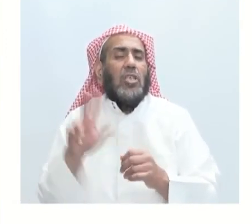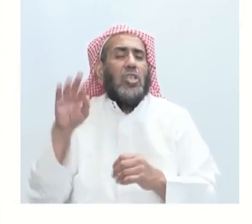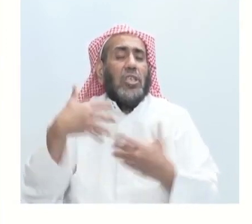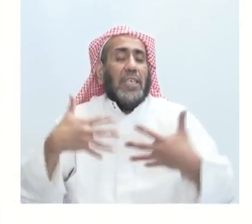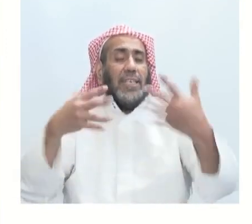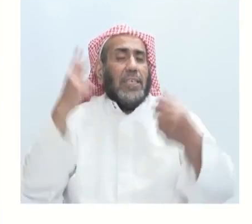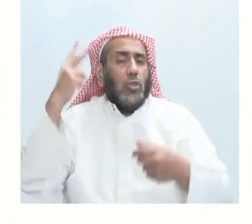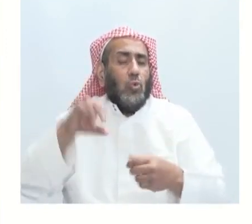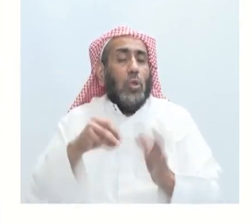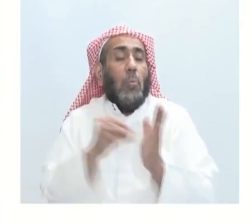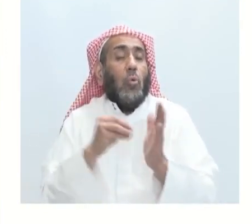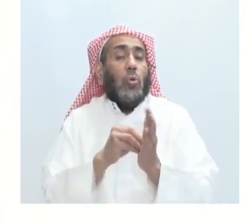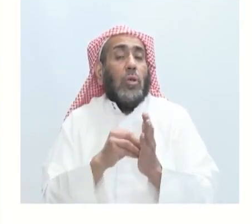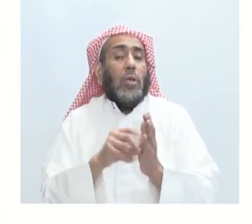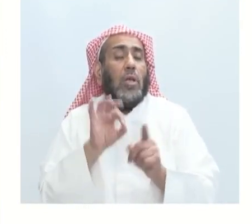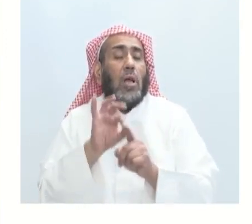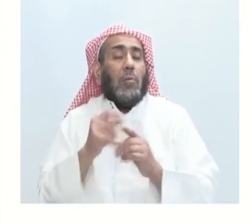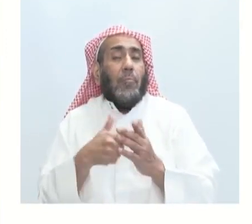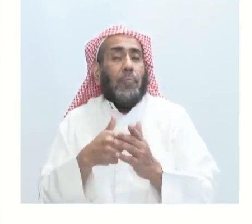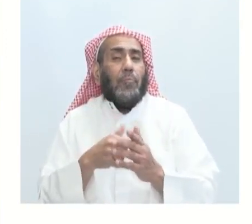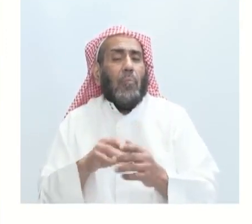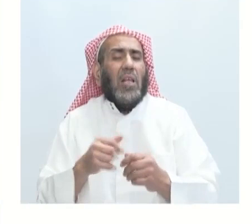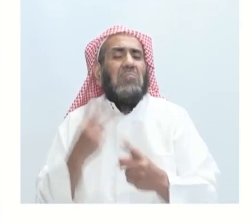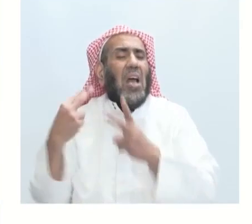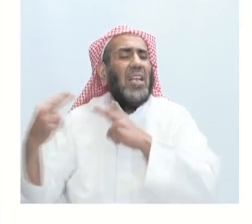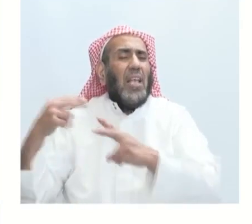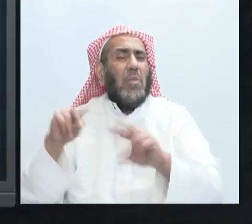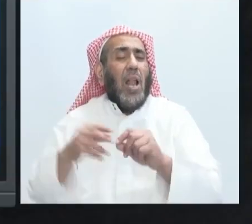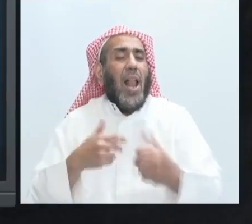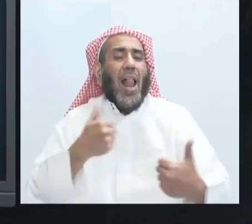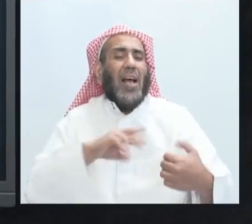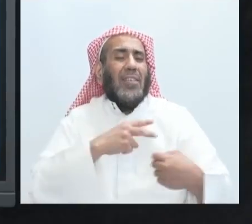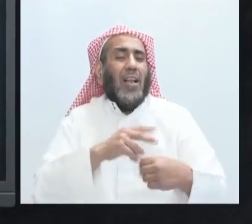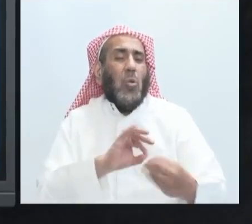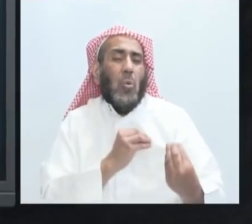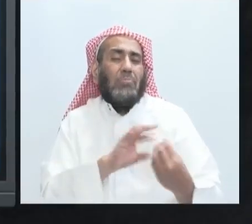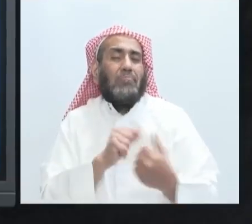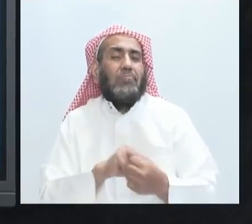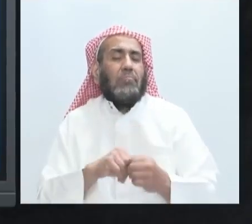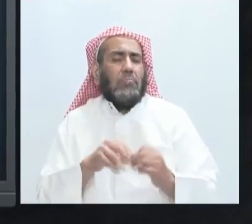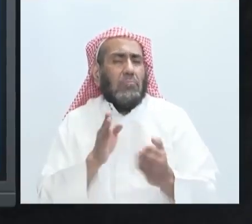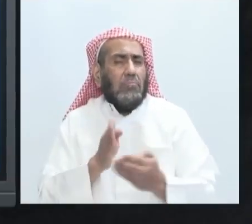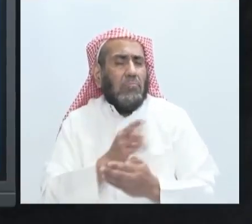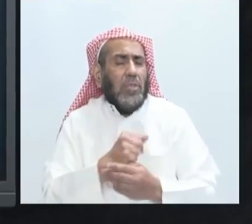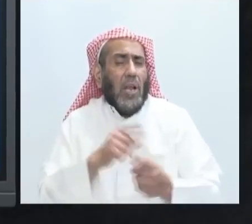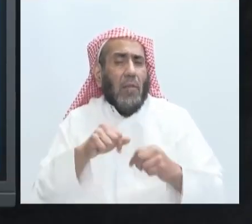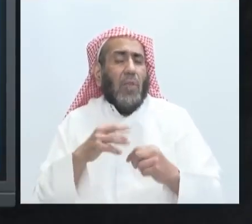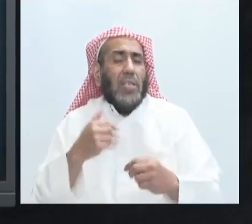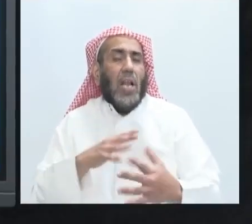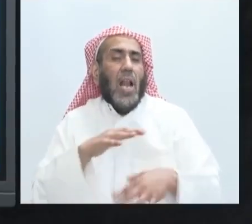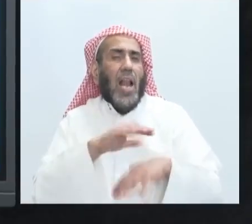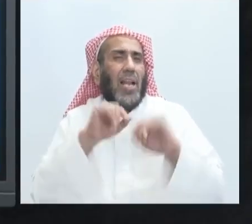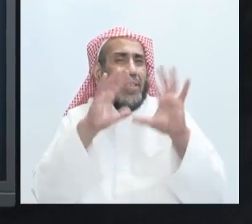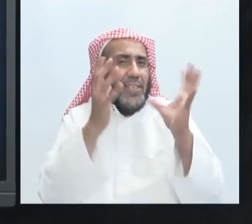اغراضه وموضوعاته اغراضه بدايه اغراض تقليديه غزل كان له يعني مجال في الغزل الحسي كما